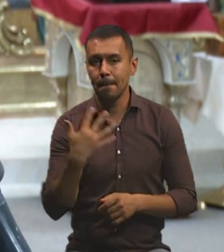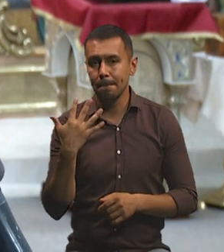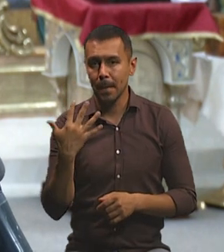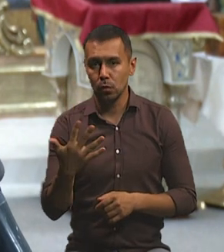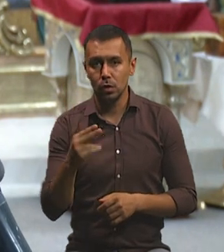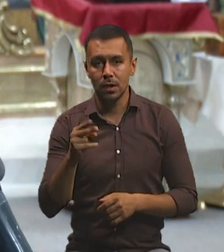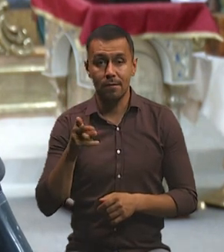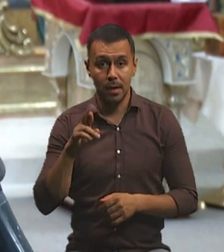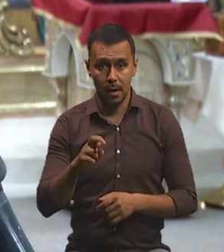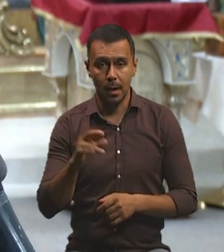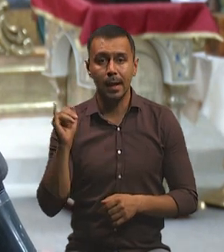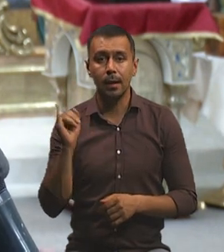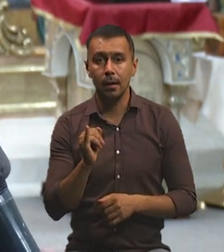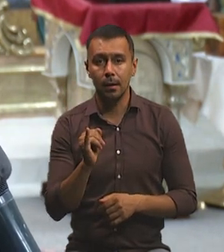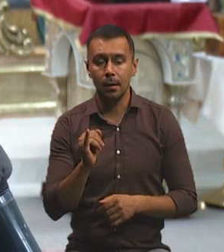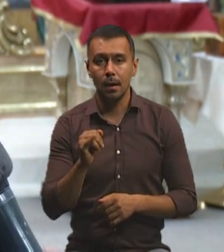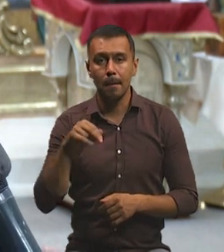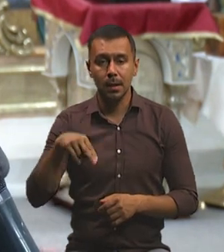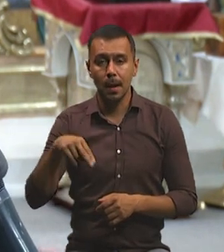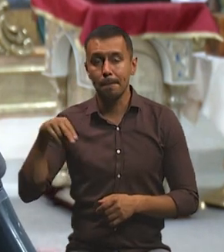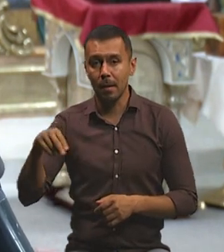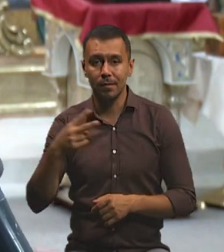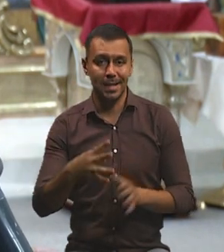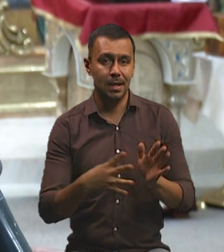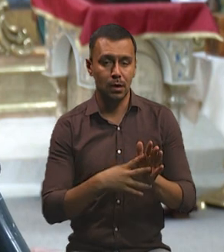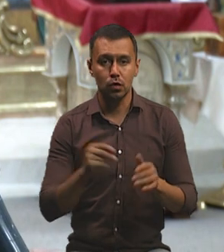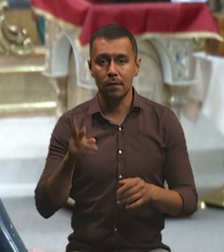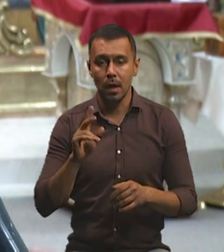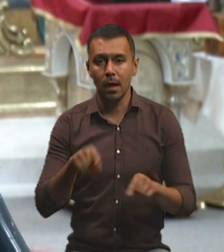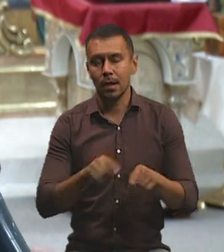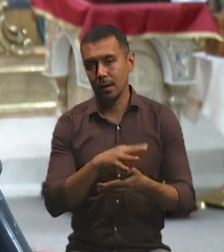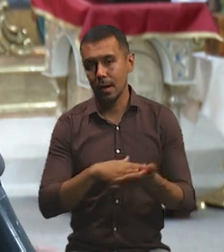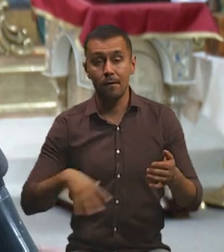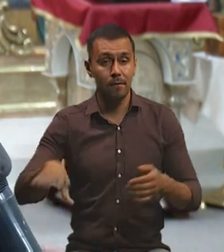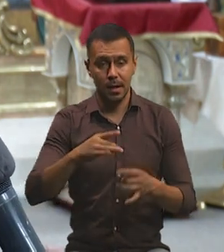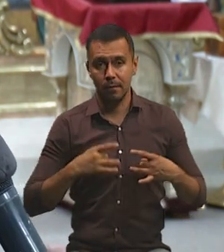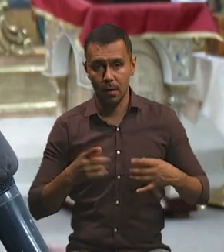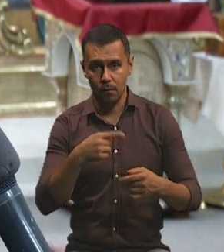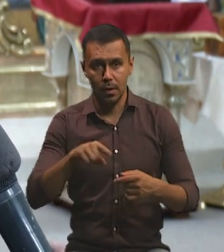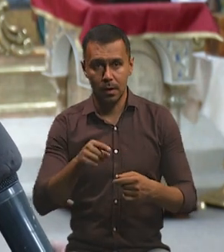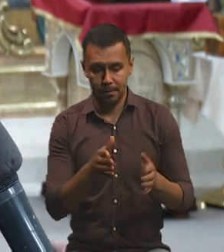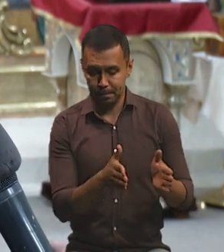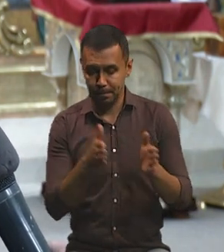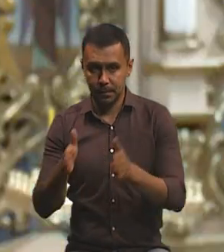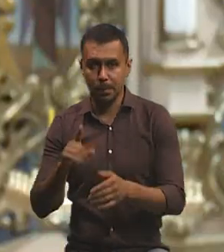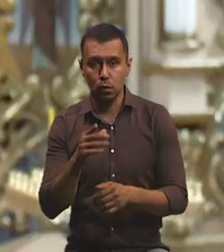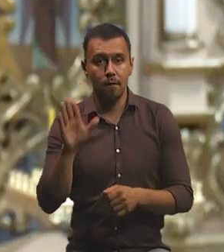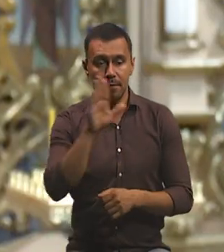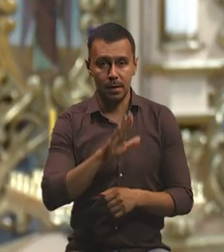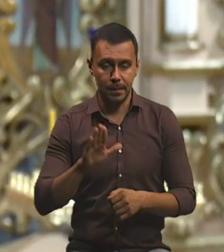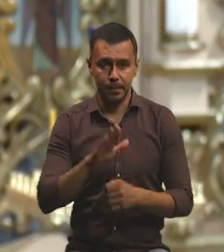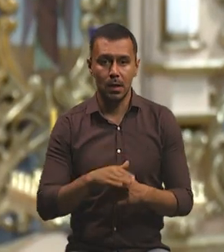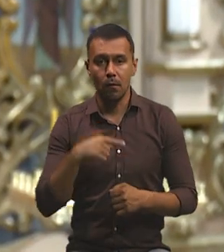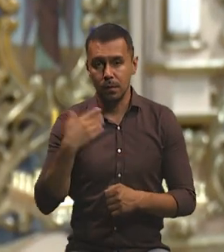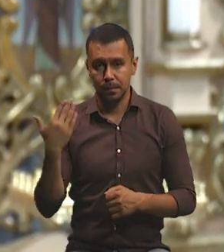25 червня. І Петра і Павла 29 червня і так далі. Тобто всі свята, вони зміщаються з 1 вересня. За